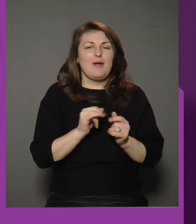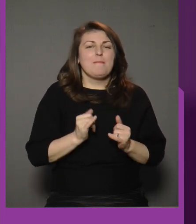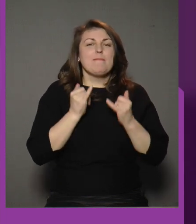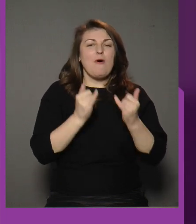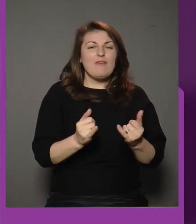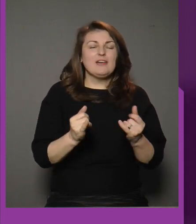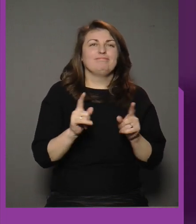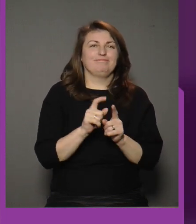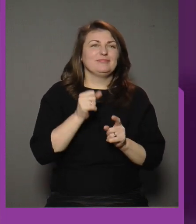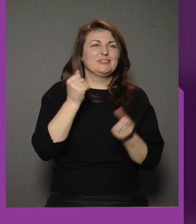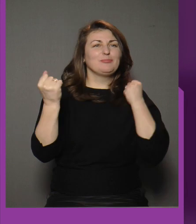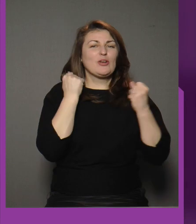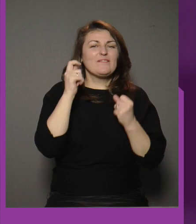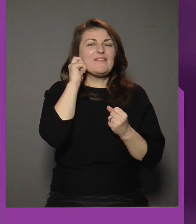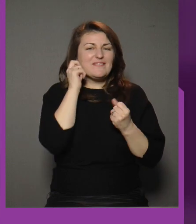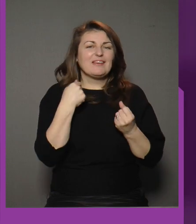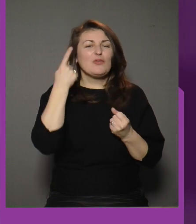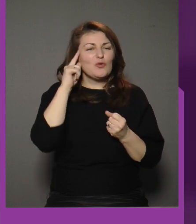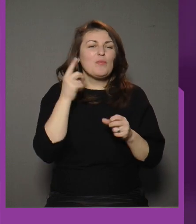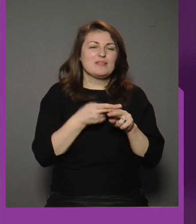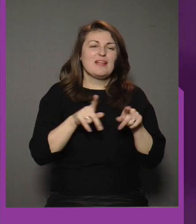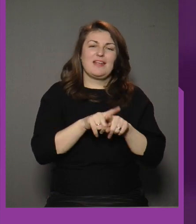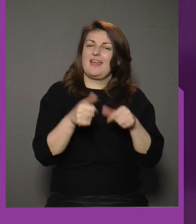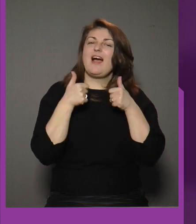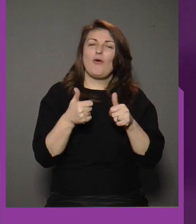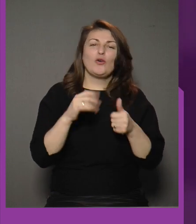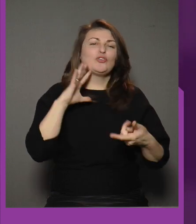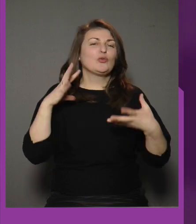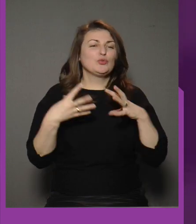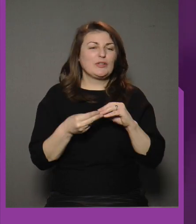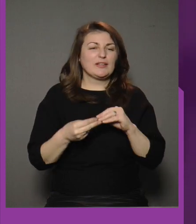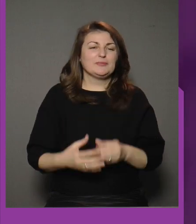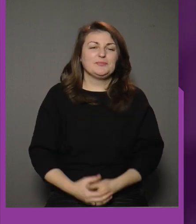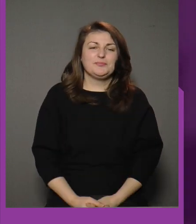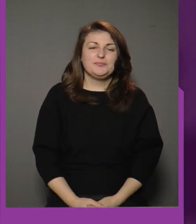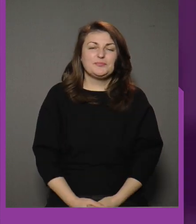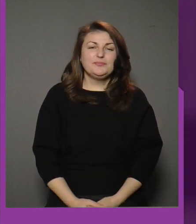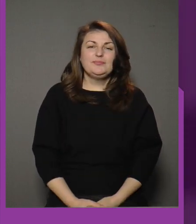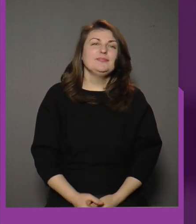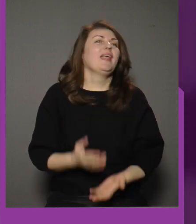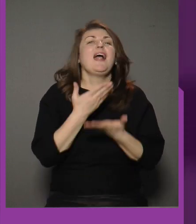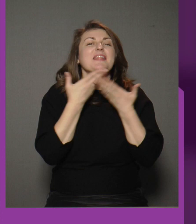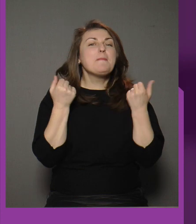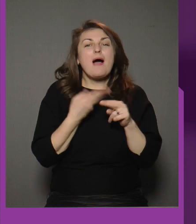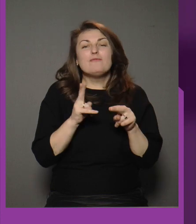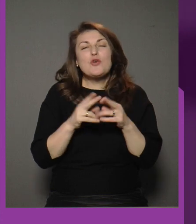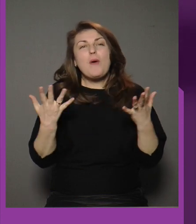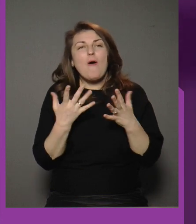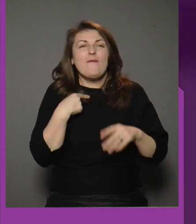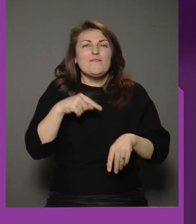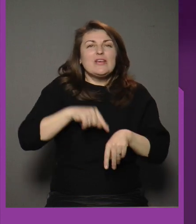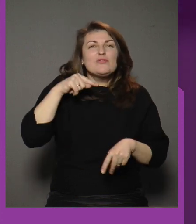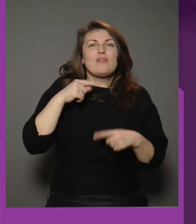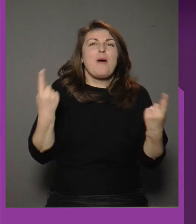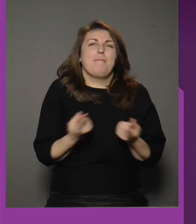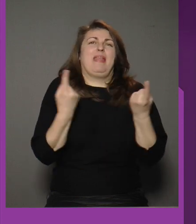вік, то, думаю, це такий хороший результат. Немає в цьому такого відчуття